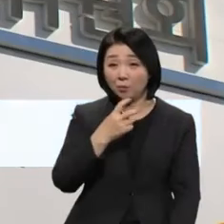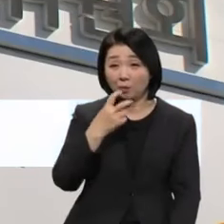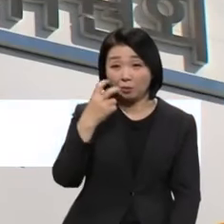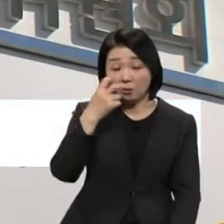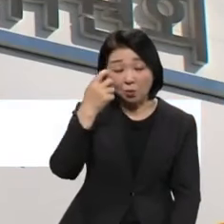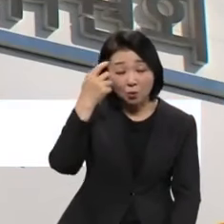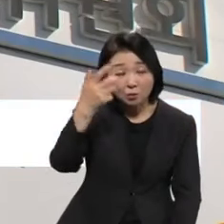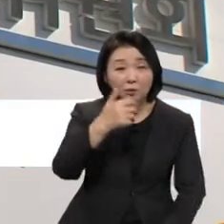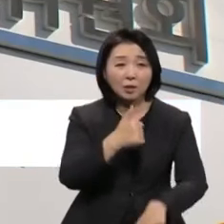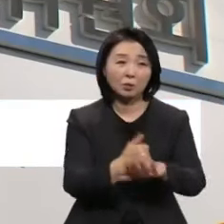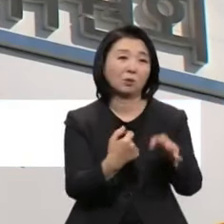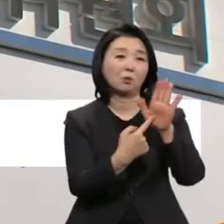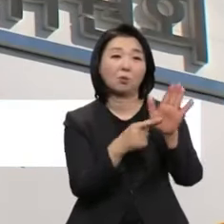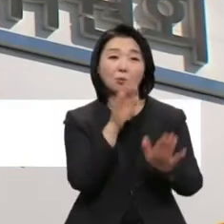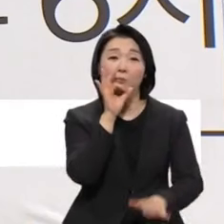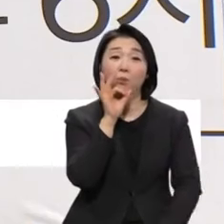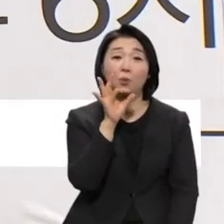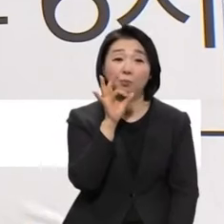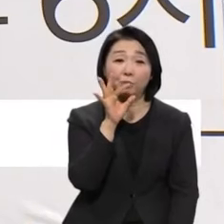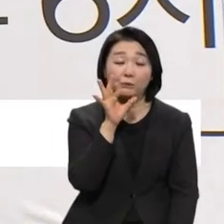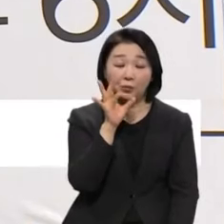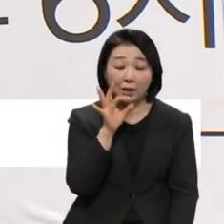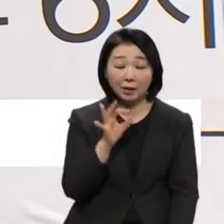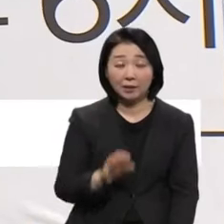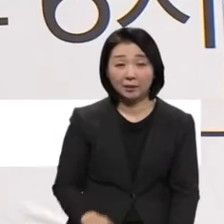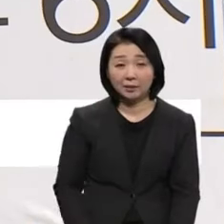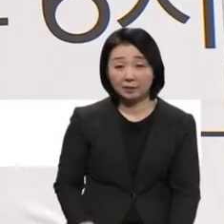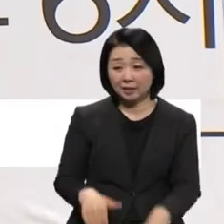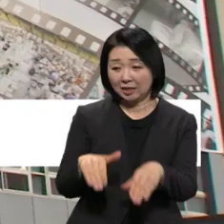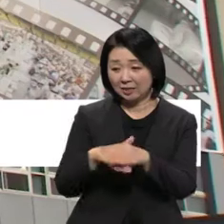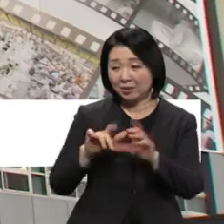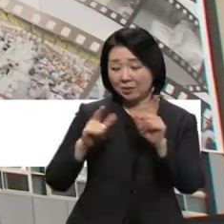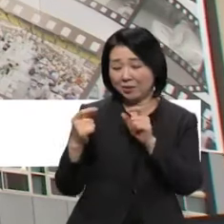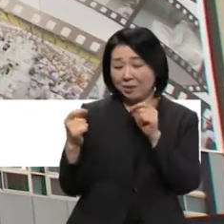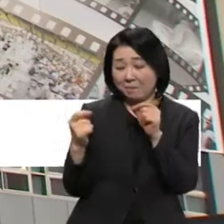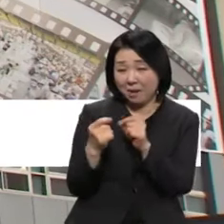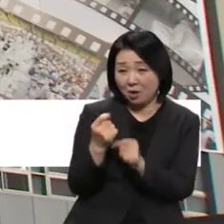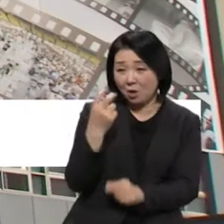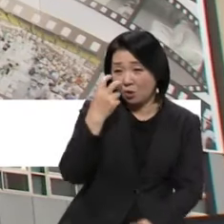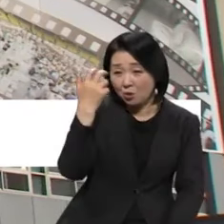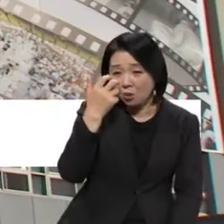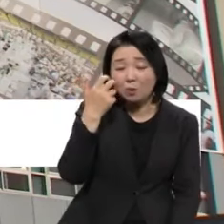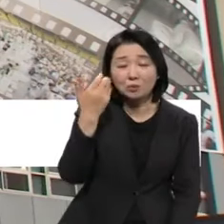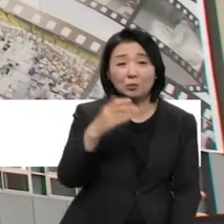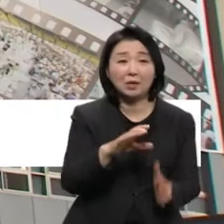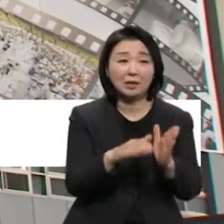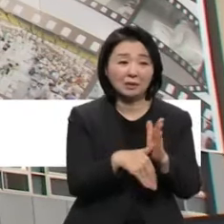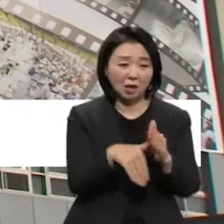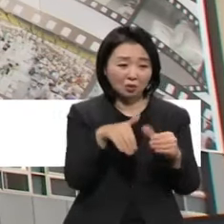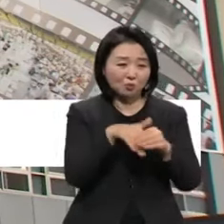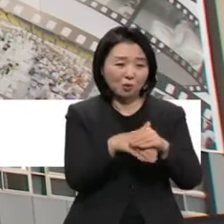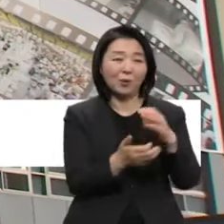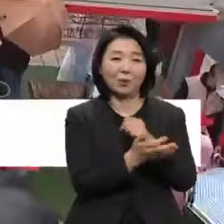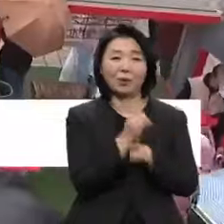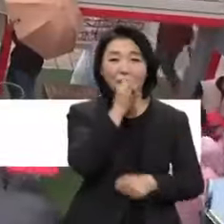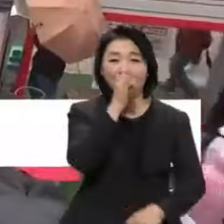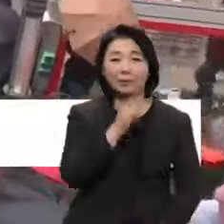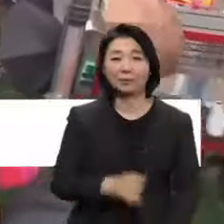결과는 공표할 수 없습니다. 선거일에 임박해 발표되는 여론조사가 투표에 영향을 미칠 수 있기